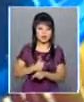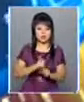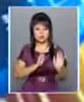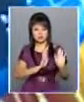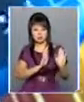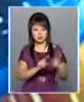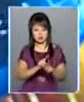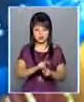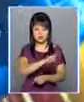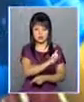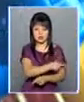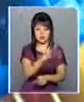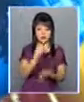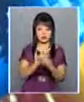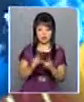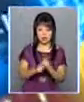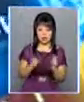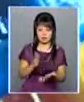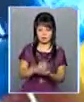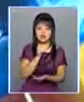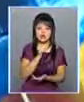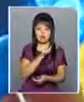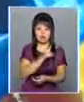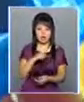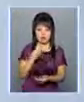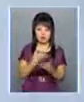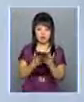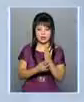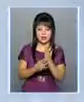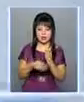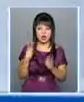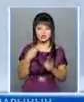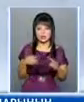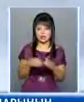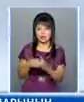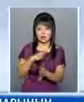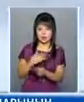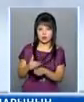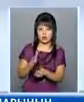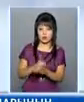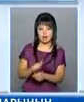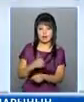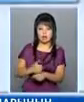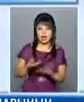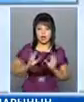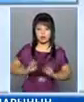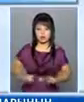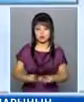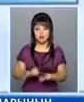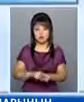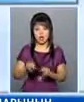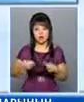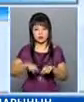Тиісті аттестациялық комиссияларда сынақ тапсыратын қызметкерлер үш дәрежеге бөлінген. Жалпы бас әскери прокуратура бойынша аймақтық